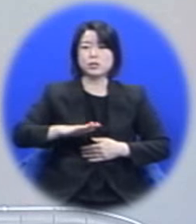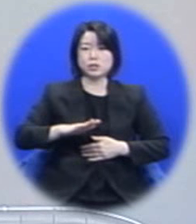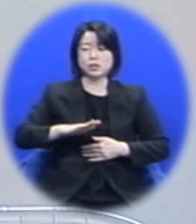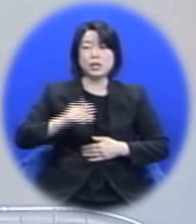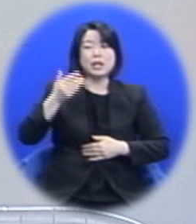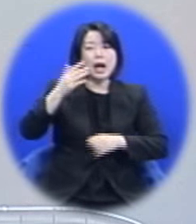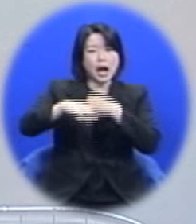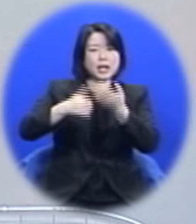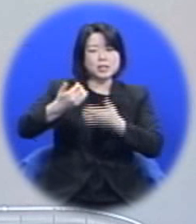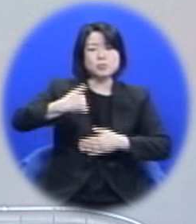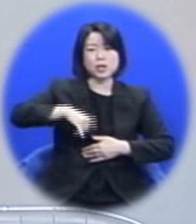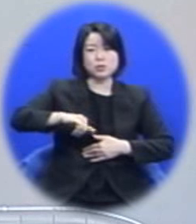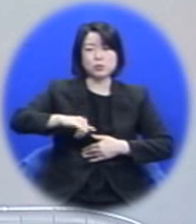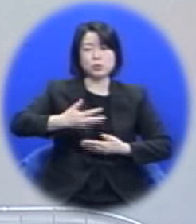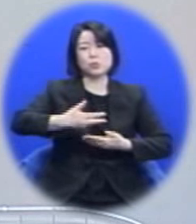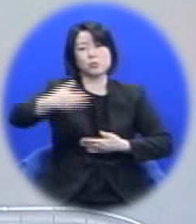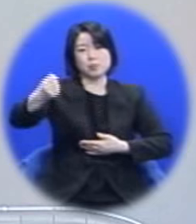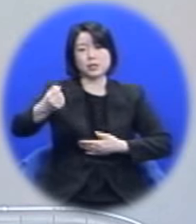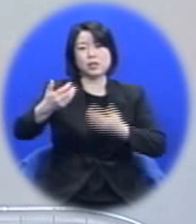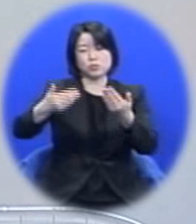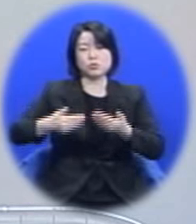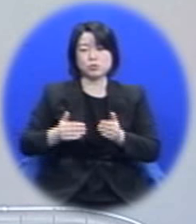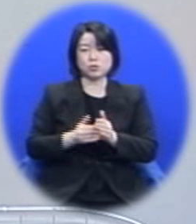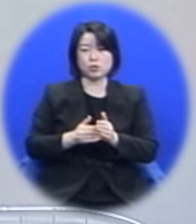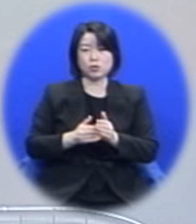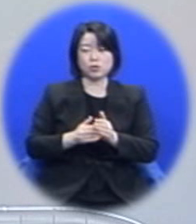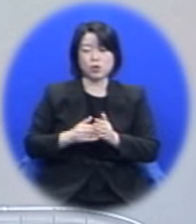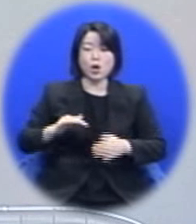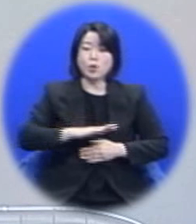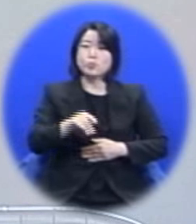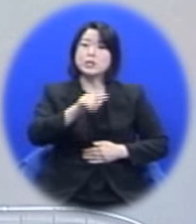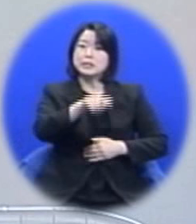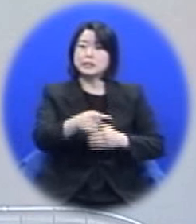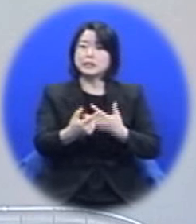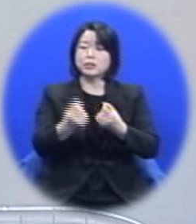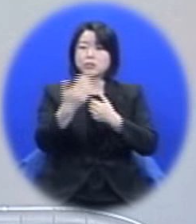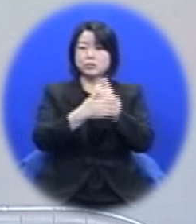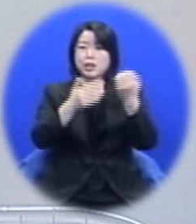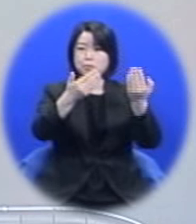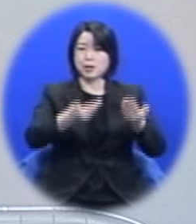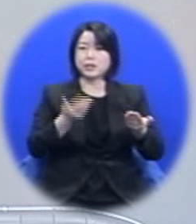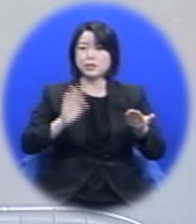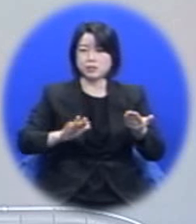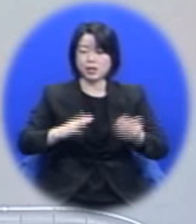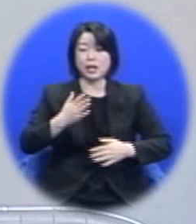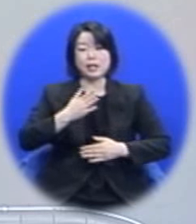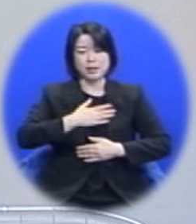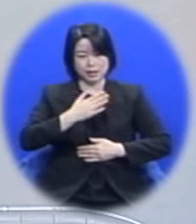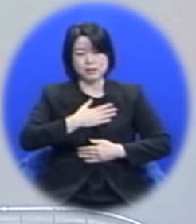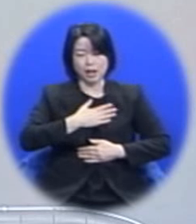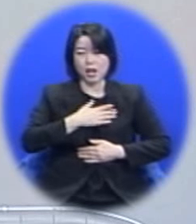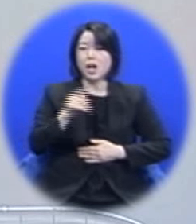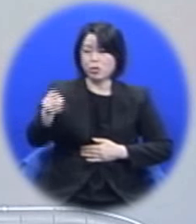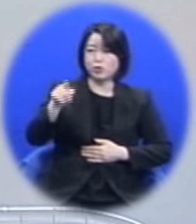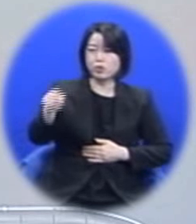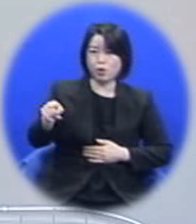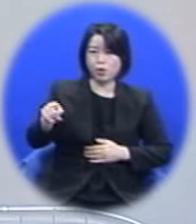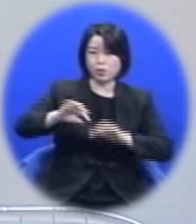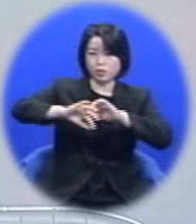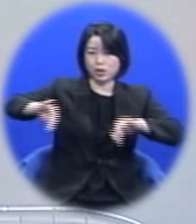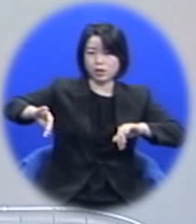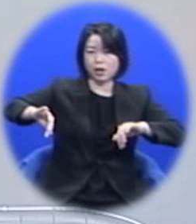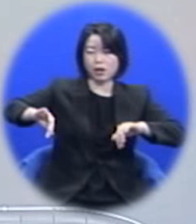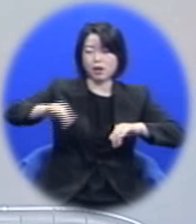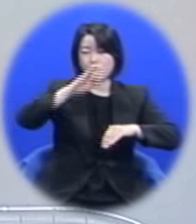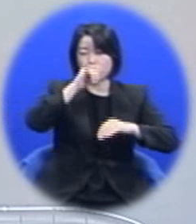받아주셨는데 우리는 그런 은혜를 받고도 나는 나고 너는 너고